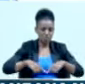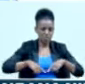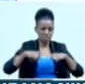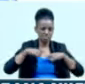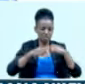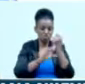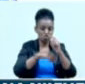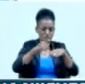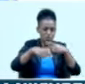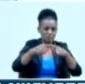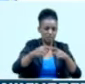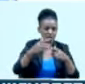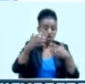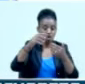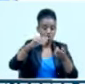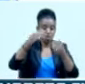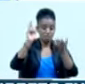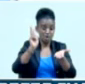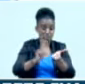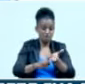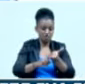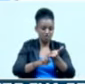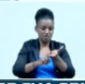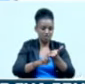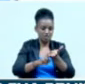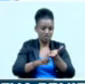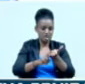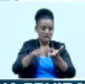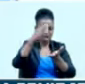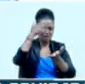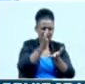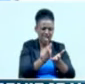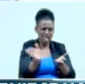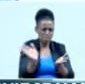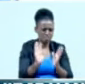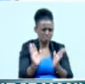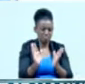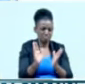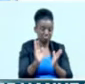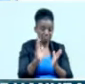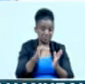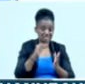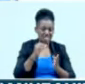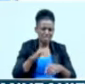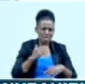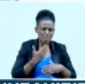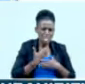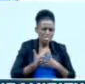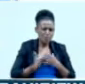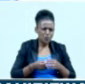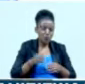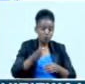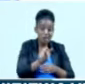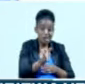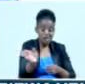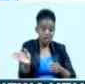bw'igihugu bikomeze cyangwa se byemererwe ntikwiye kuba intandaro y'abantu kudohoka. Birababaje cyane kuba umuntu yakwandura COVID ari uko